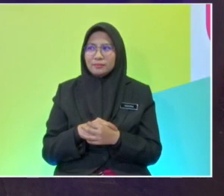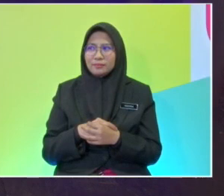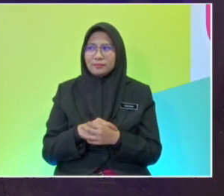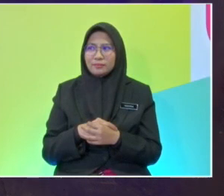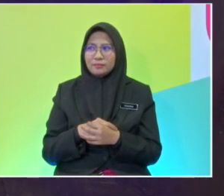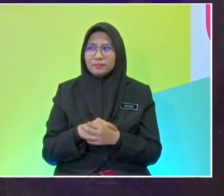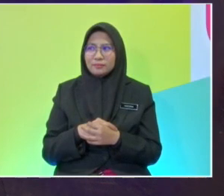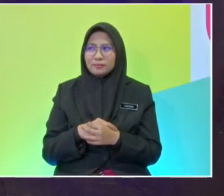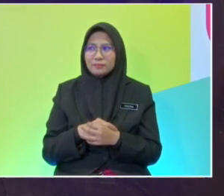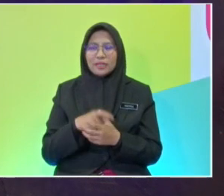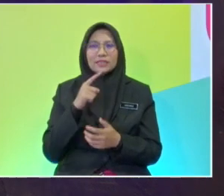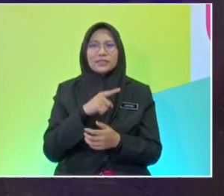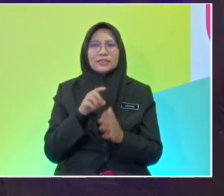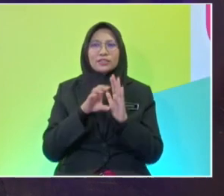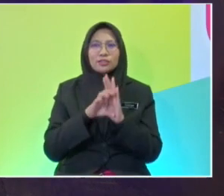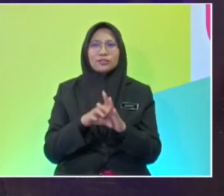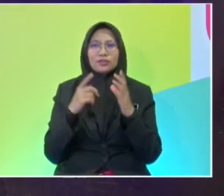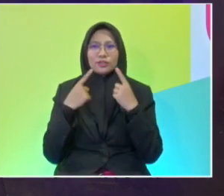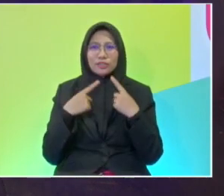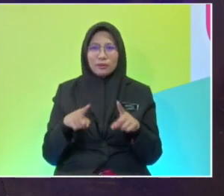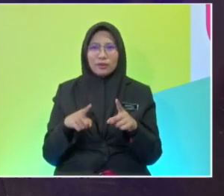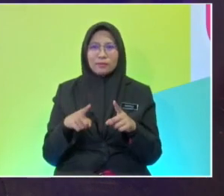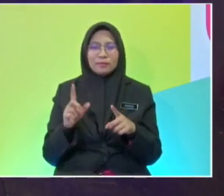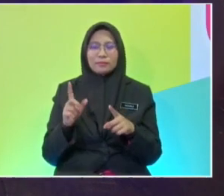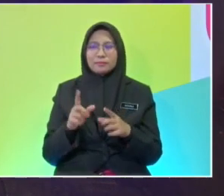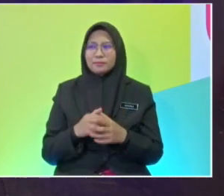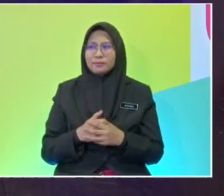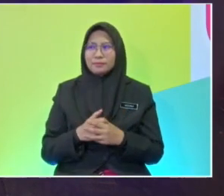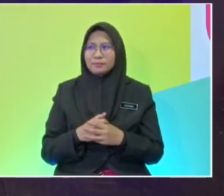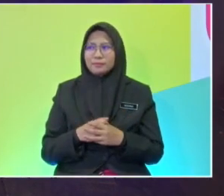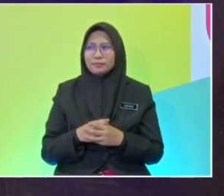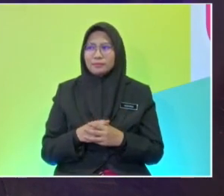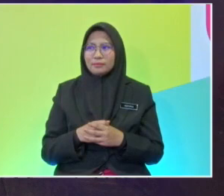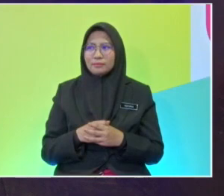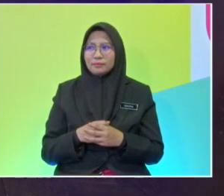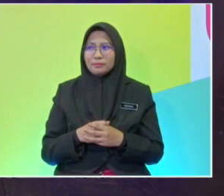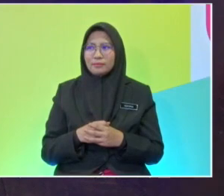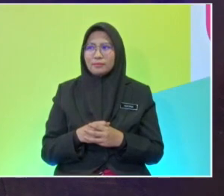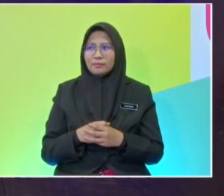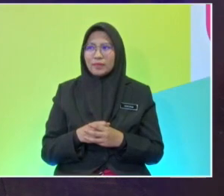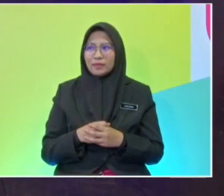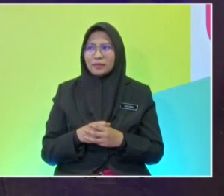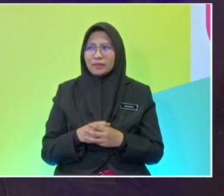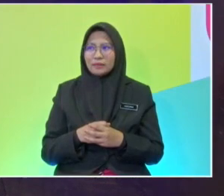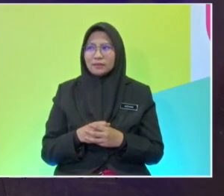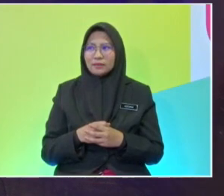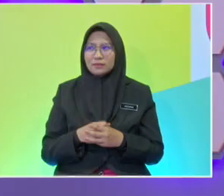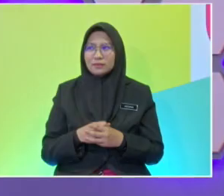ini contoh jawaban untuk soal ini Oke kita tengok soal seterusnya ini